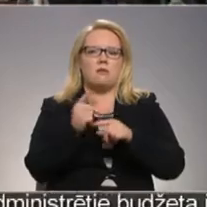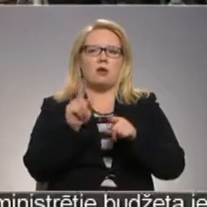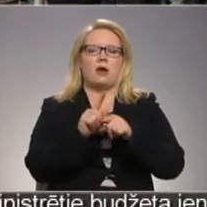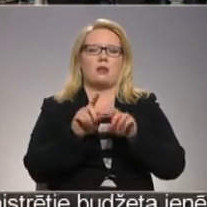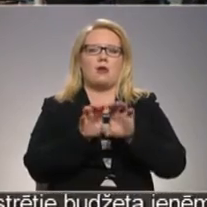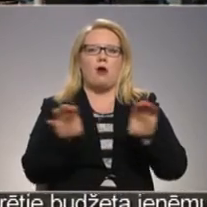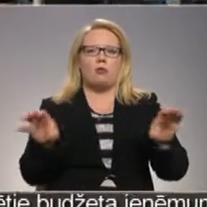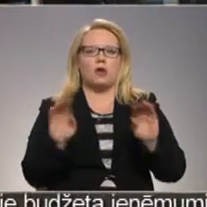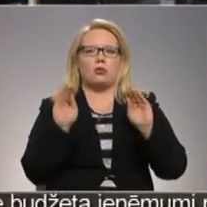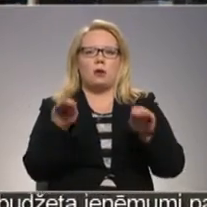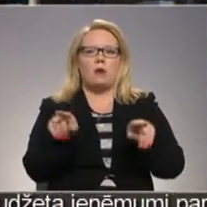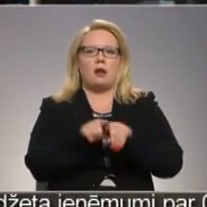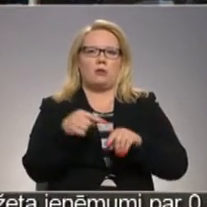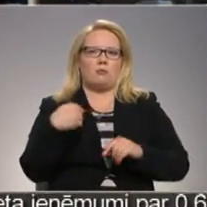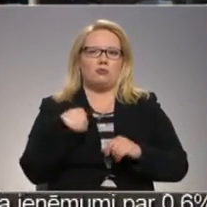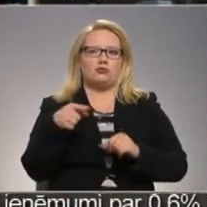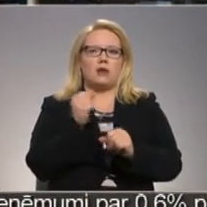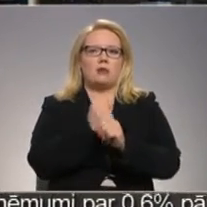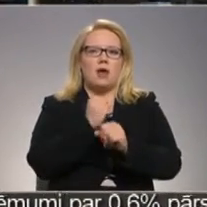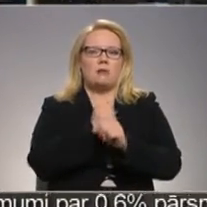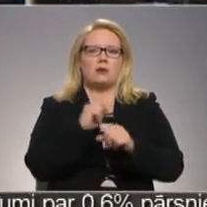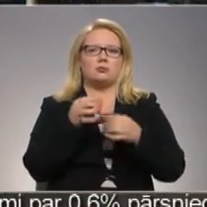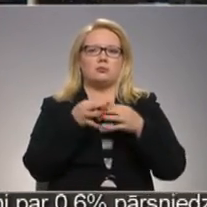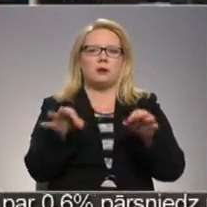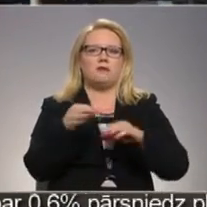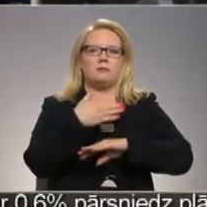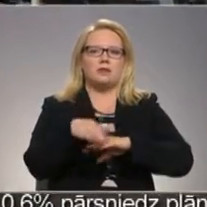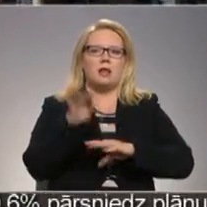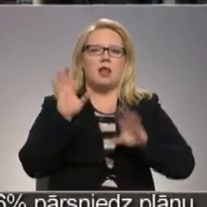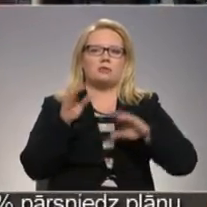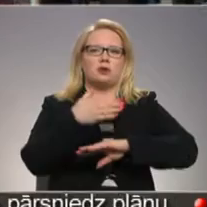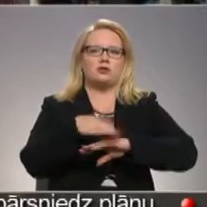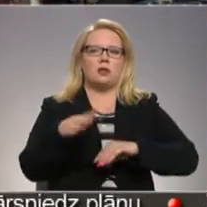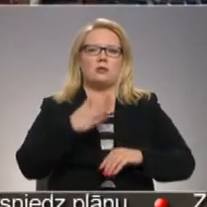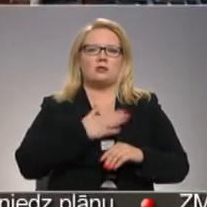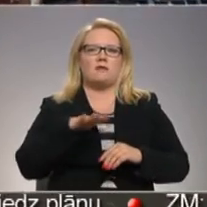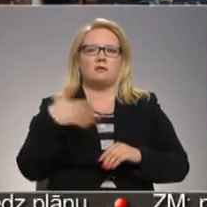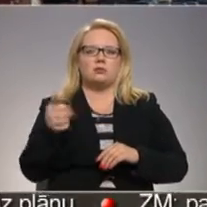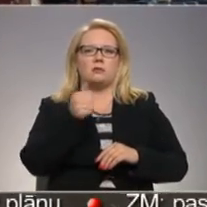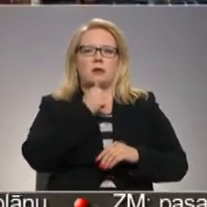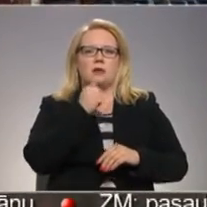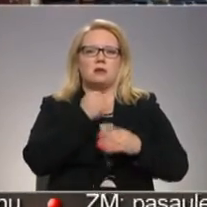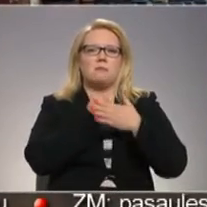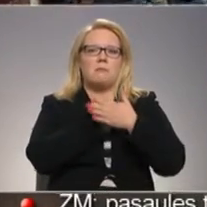gan mums. Ja runājam par šiem darbiem, kas būs Brīvības iela, Lāčplēša iela, tad, protams, mēs no savas puses mēģināsim